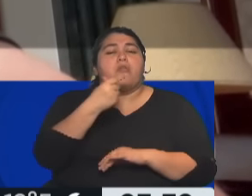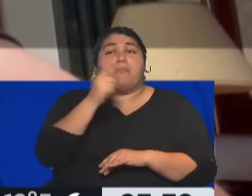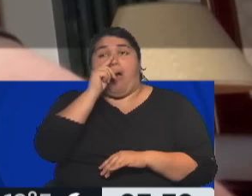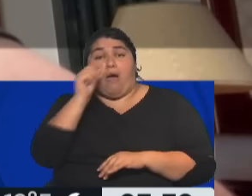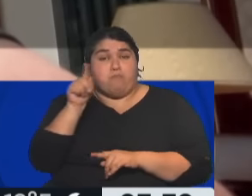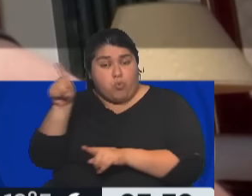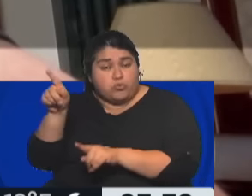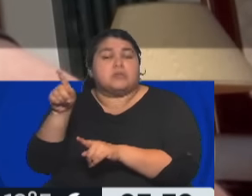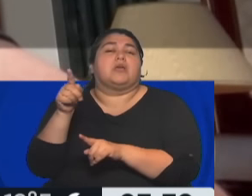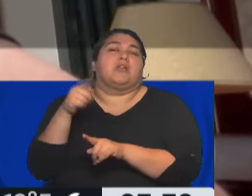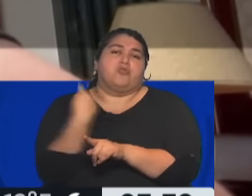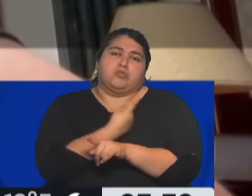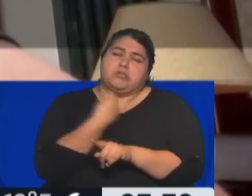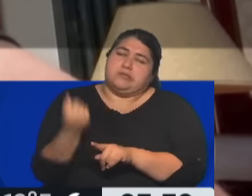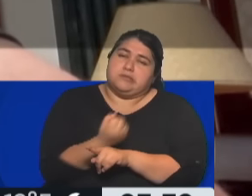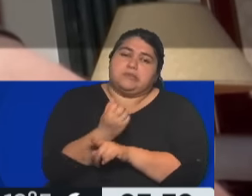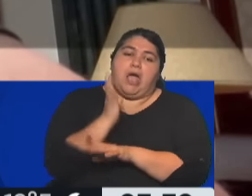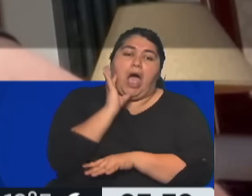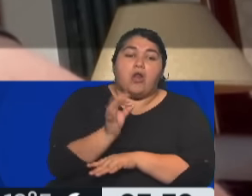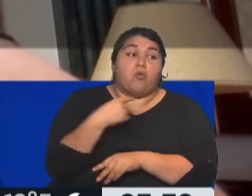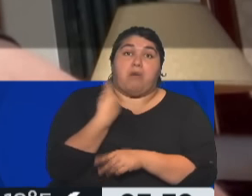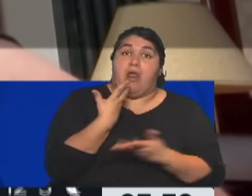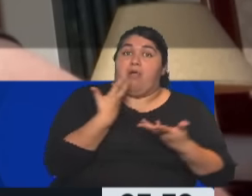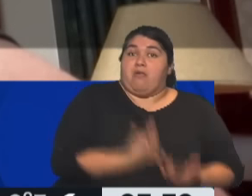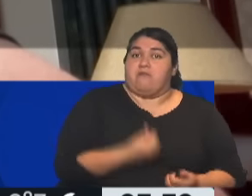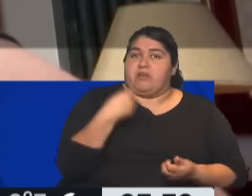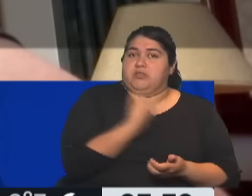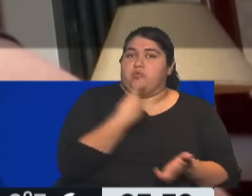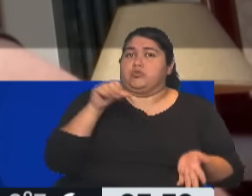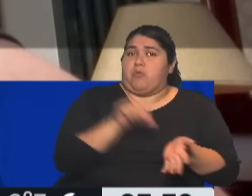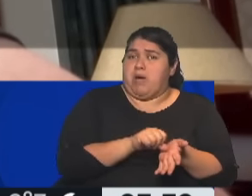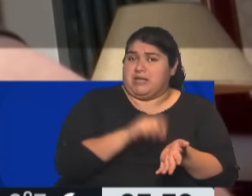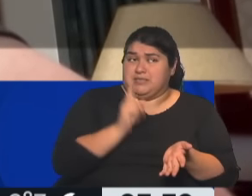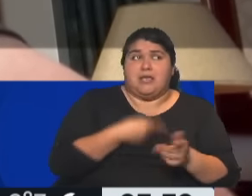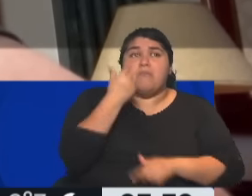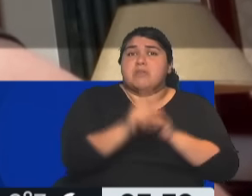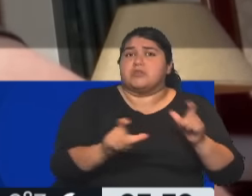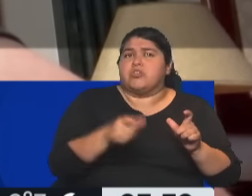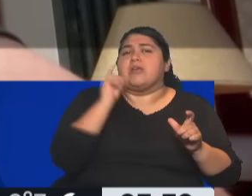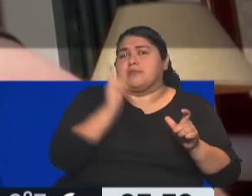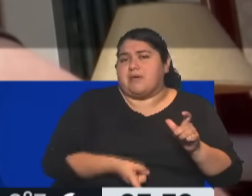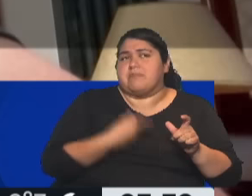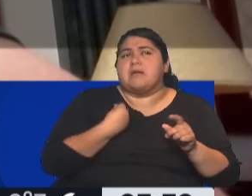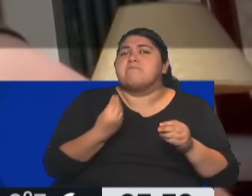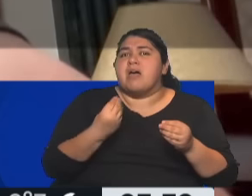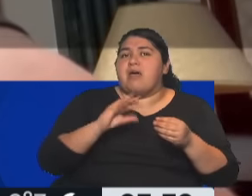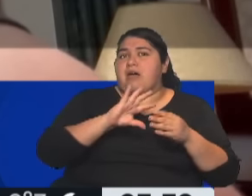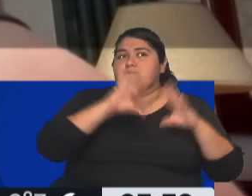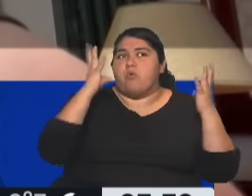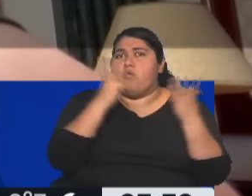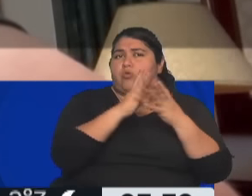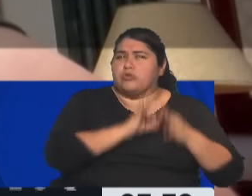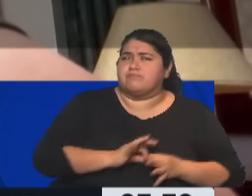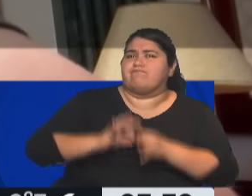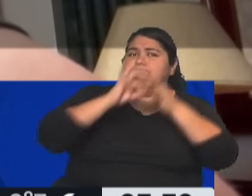Ми все зробимо не просто для захисту своєї держави і людей, а для реальної консолідації світу заради